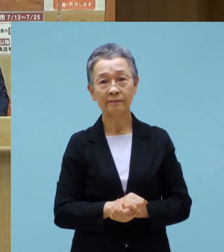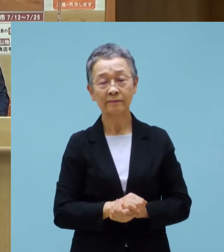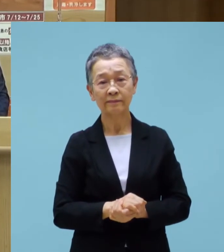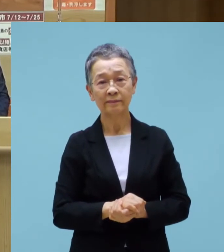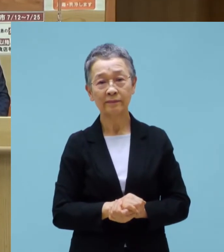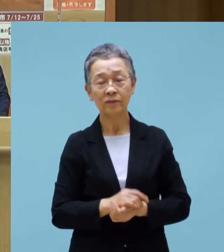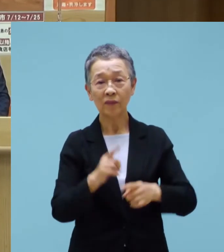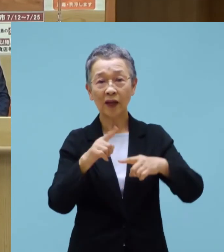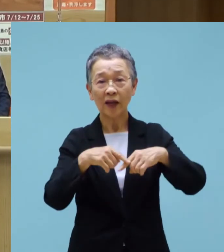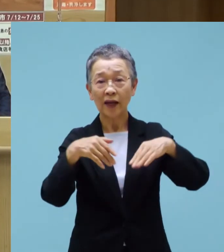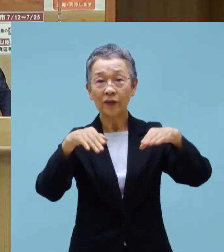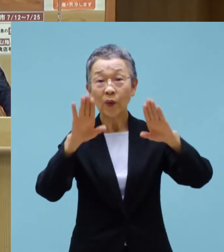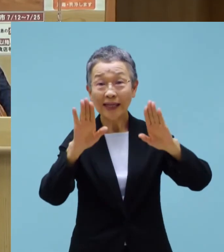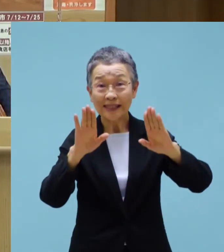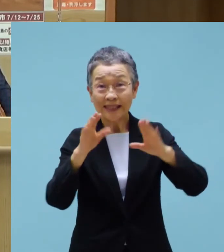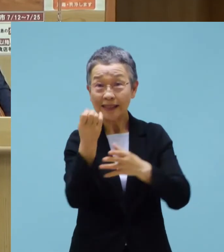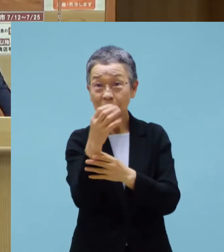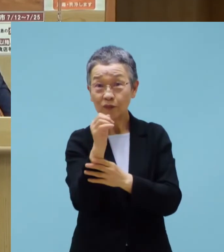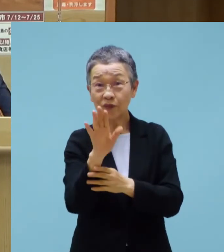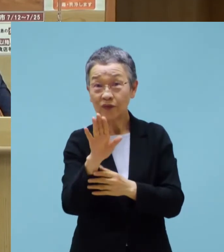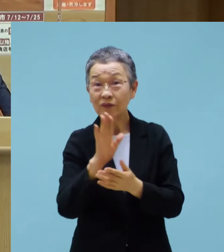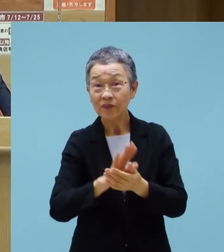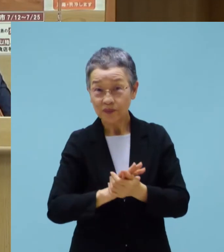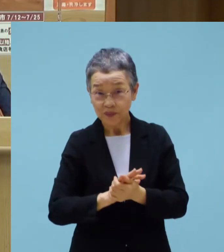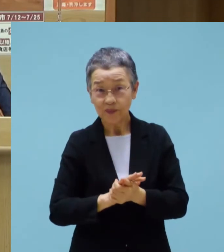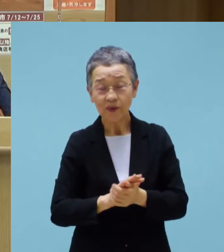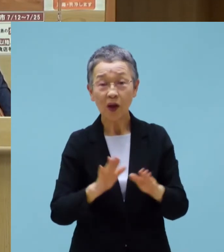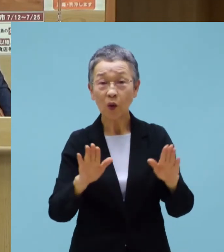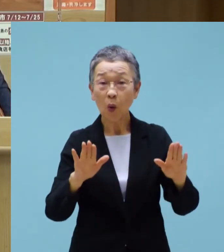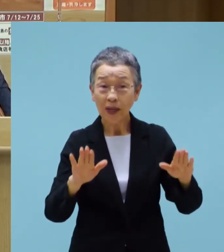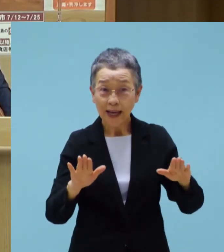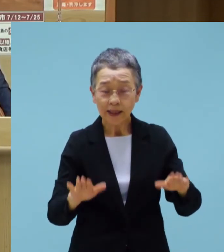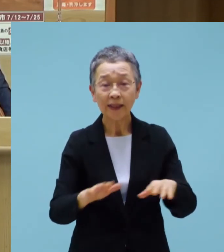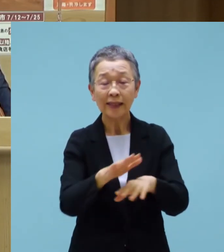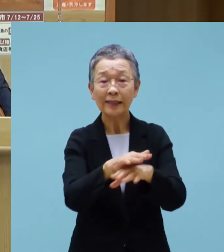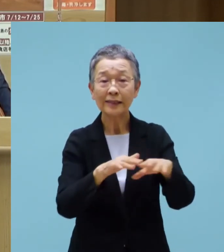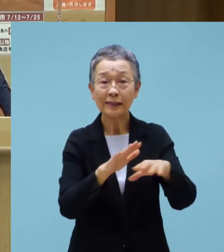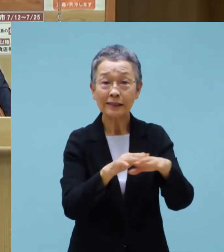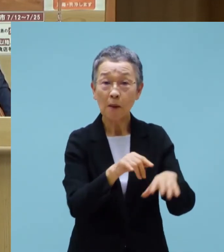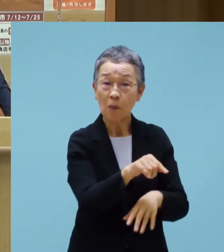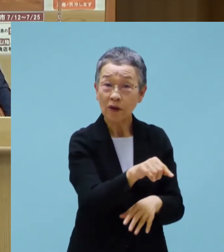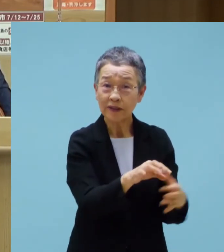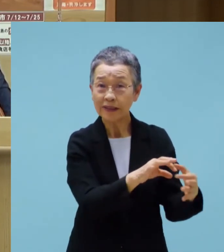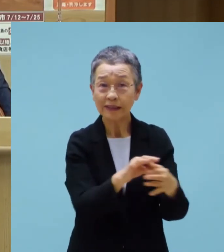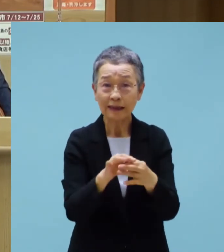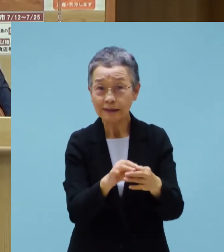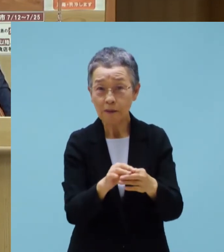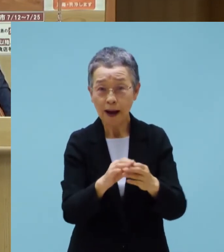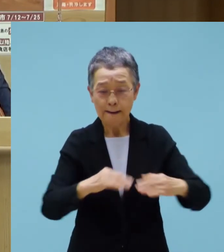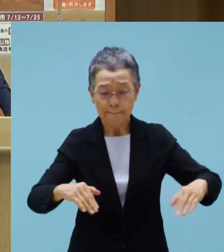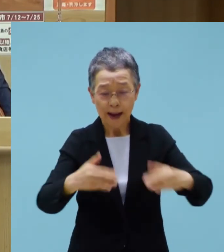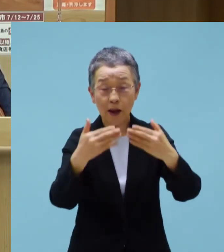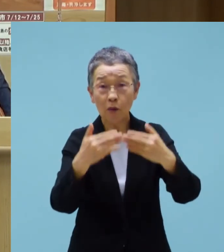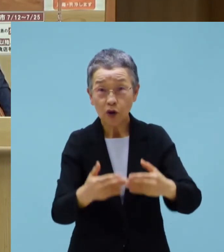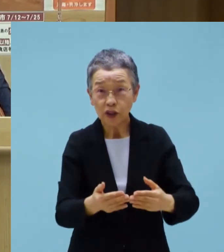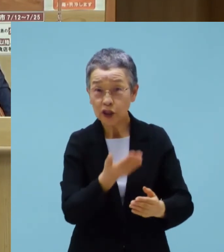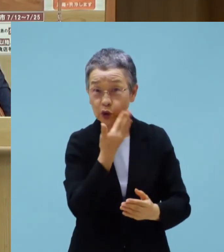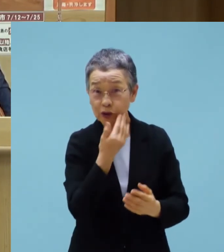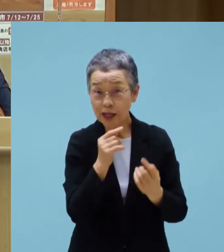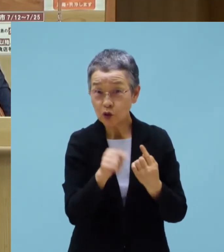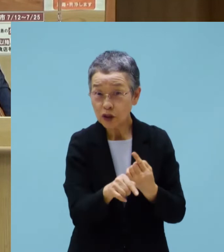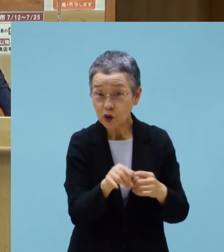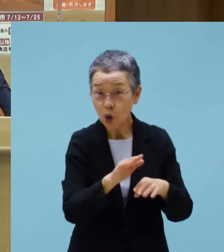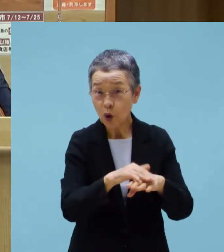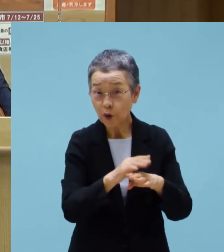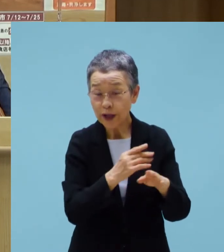高島日新聞の奥野です。今回札幌に関してはですね、まん延防止重点措置の方で再要請